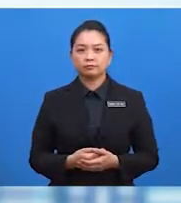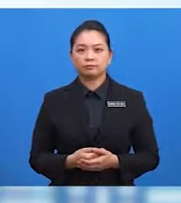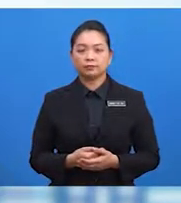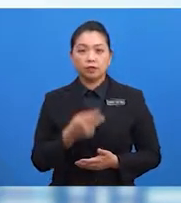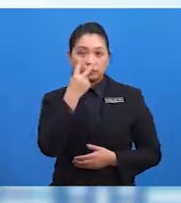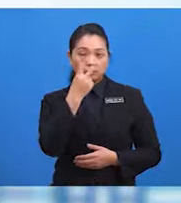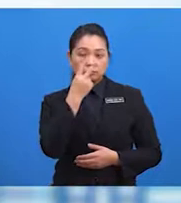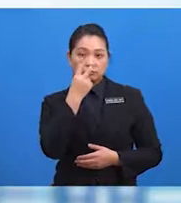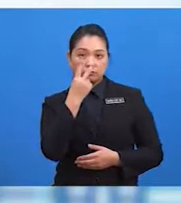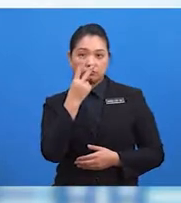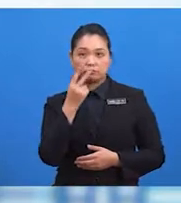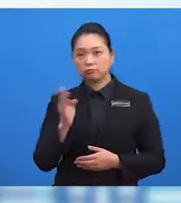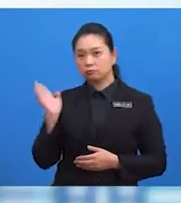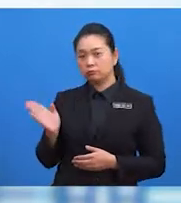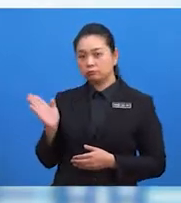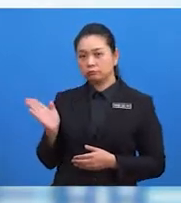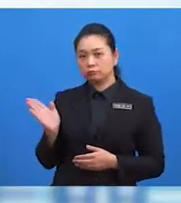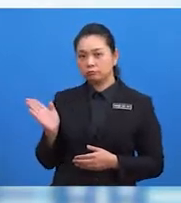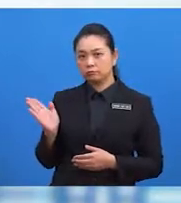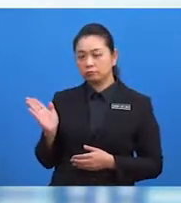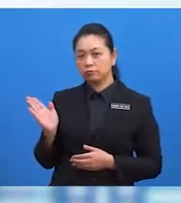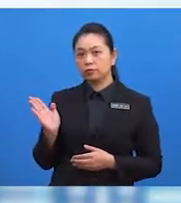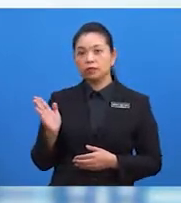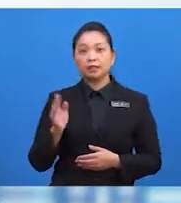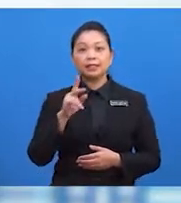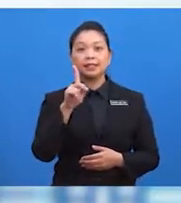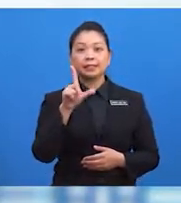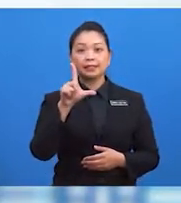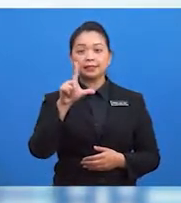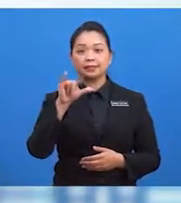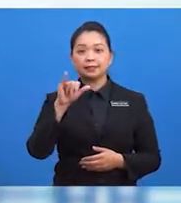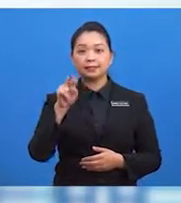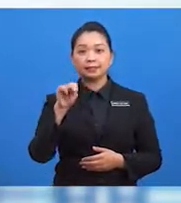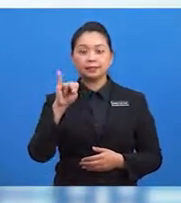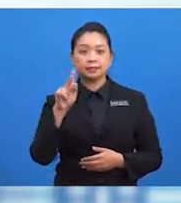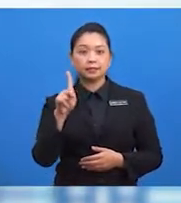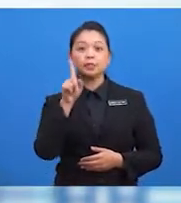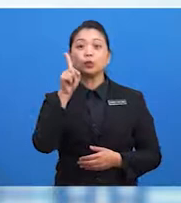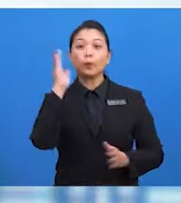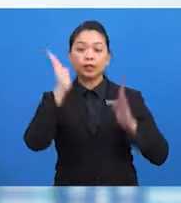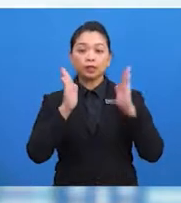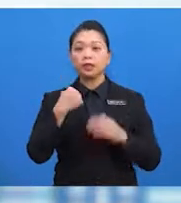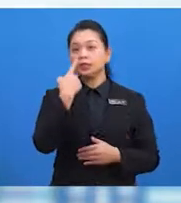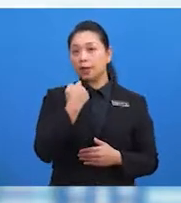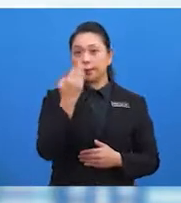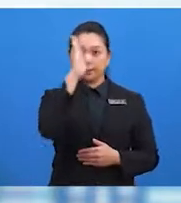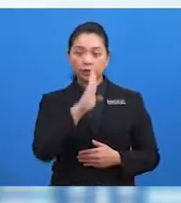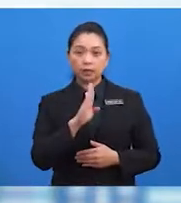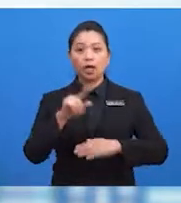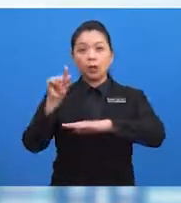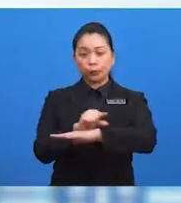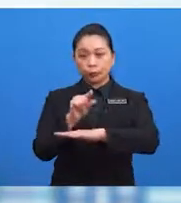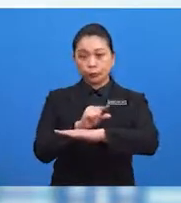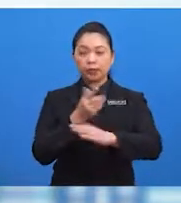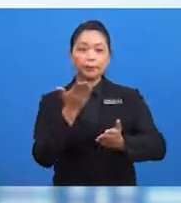Gambar pertama menunjukkan gambar klinik Satu Malaysia. Siapa di antara kita yang pernah menggunakan